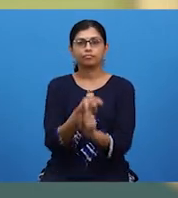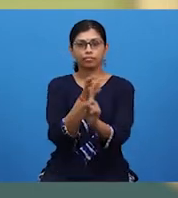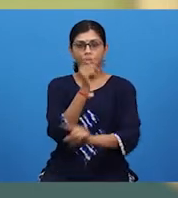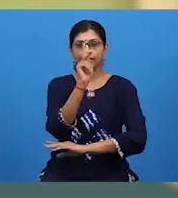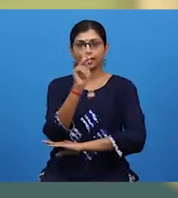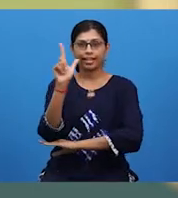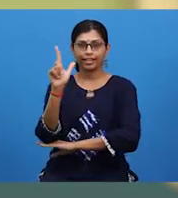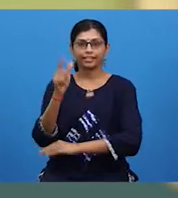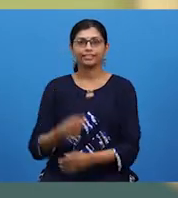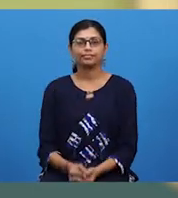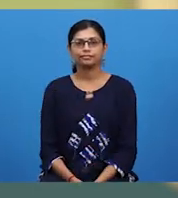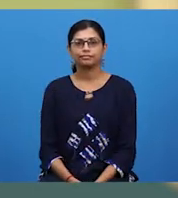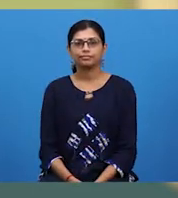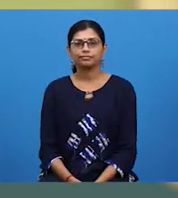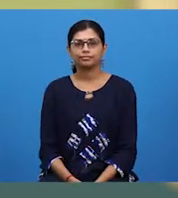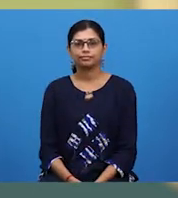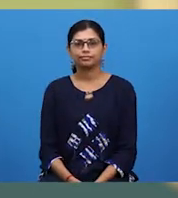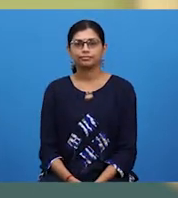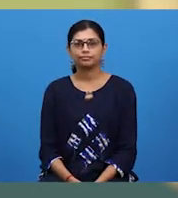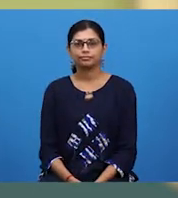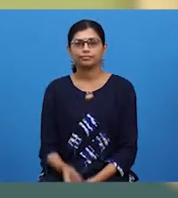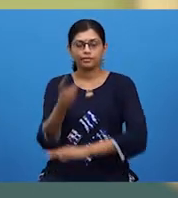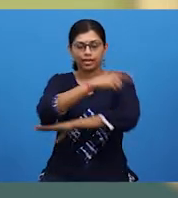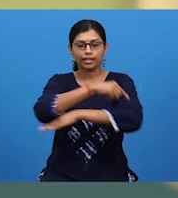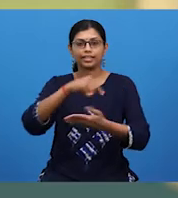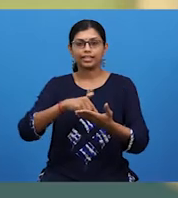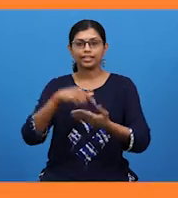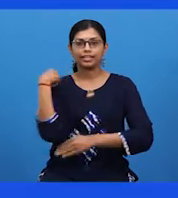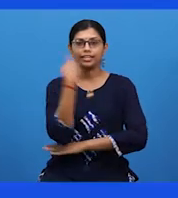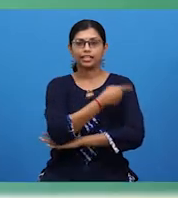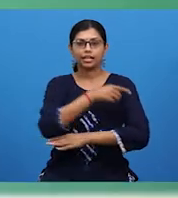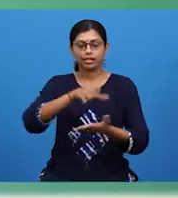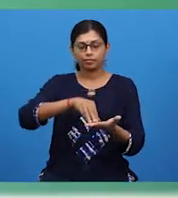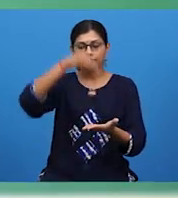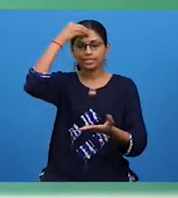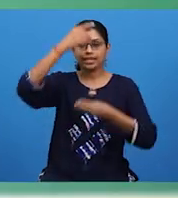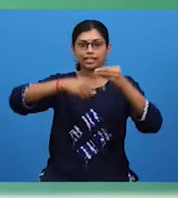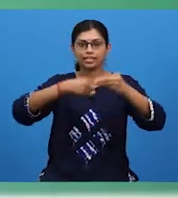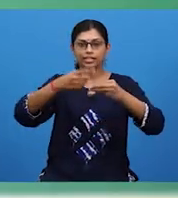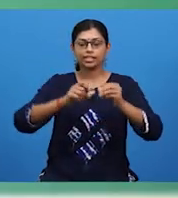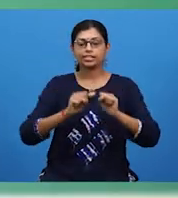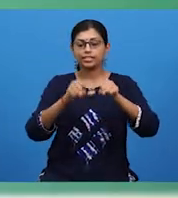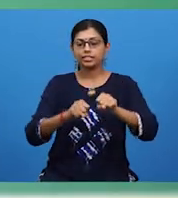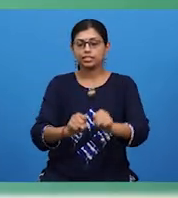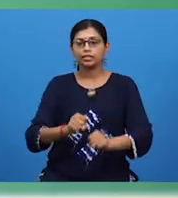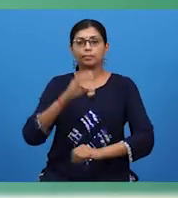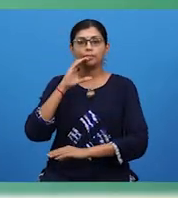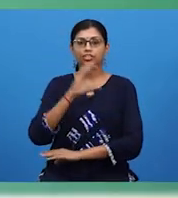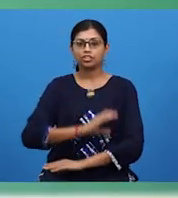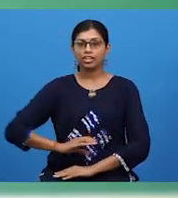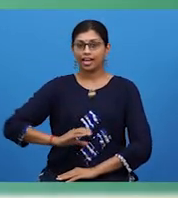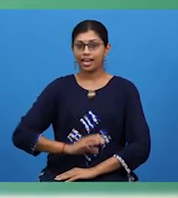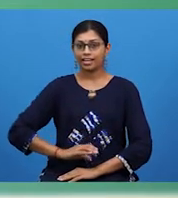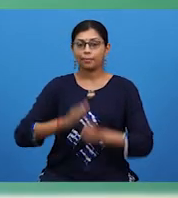Desa, Kuala Lumpur. Hari ini kita akan belajar tentang sistem pencernaan manusia dan